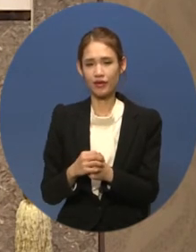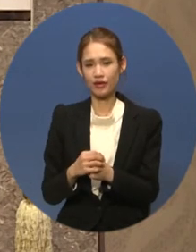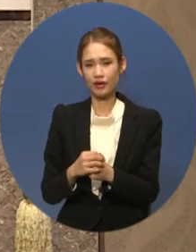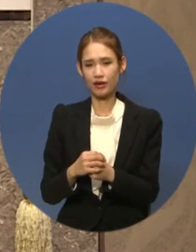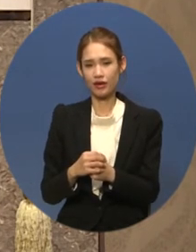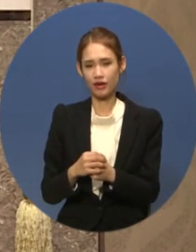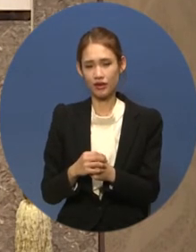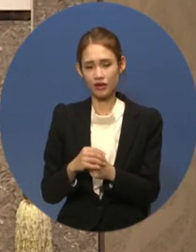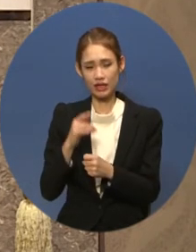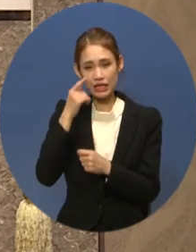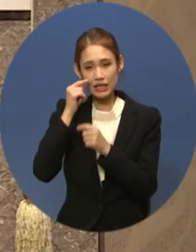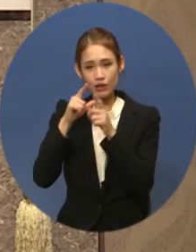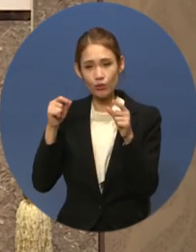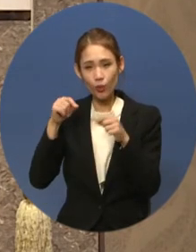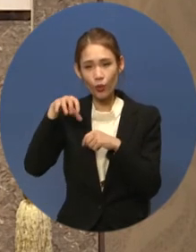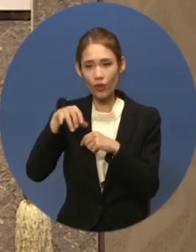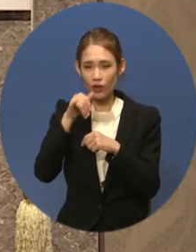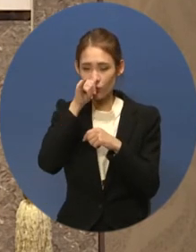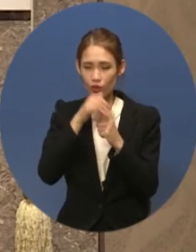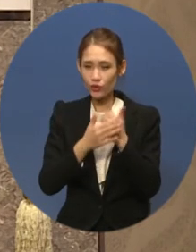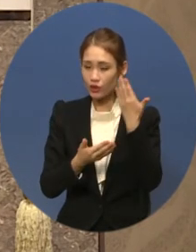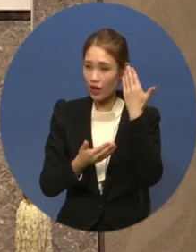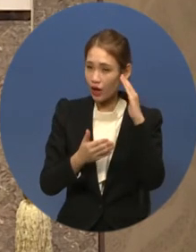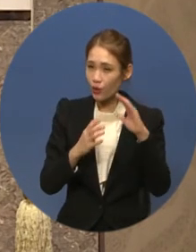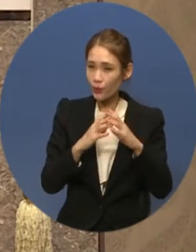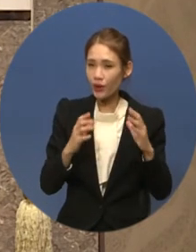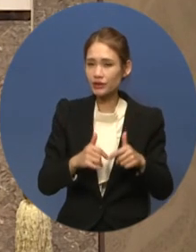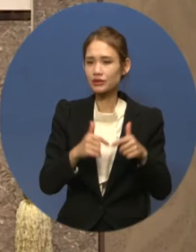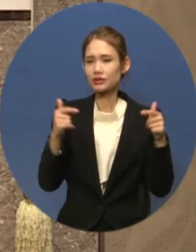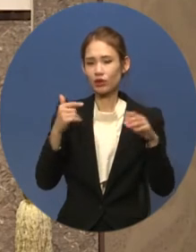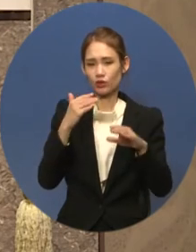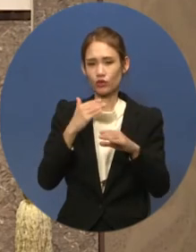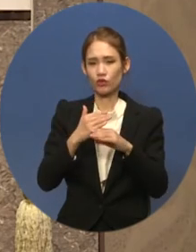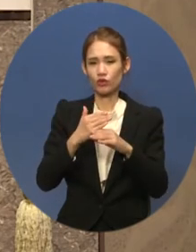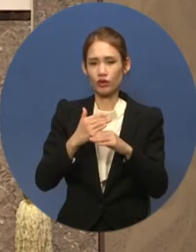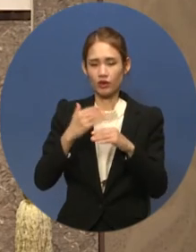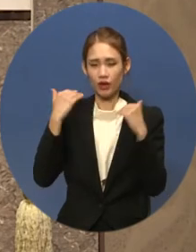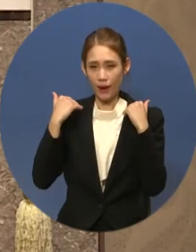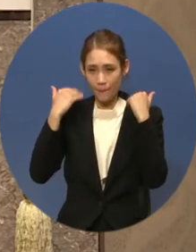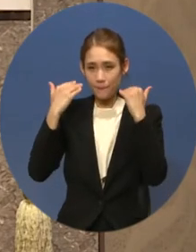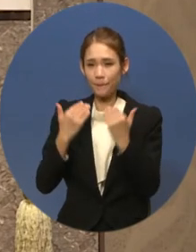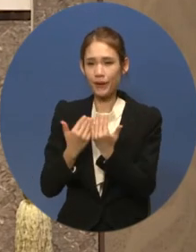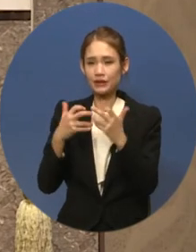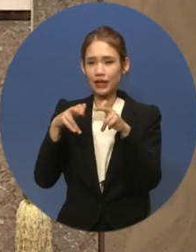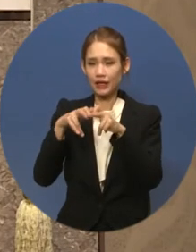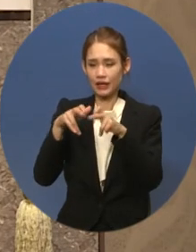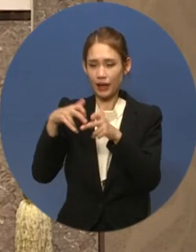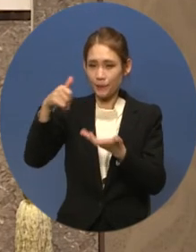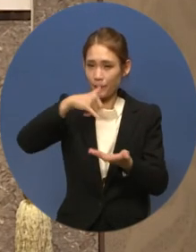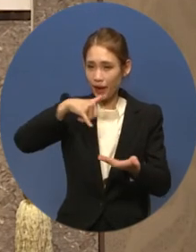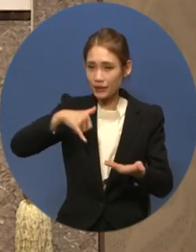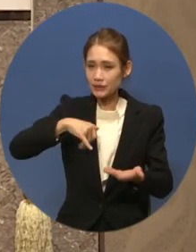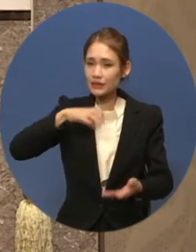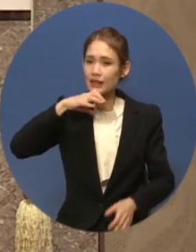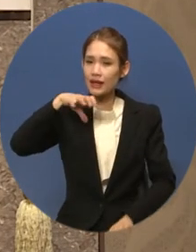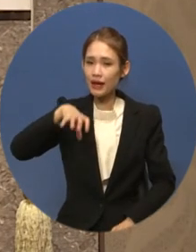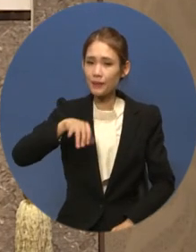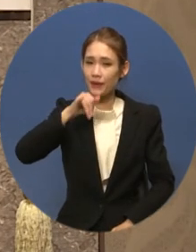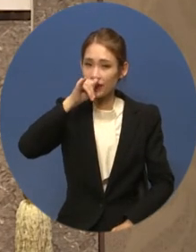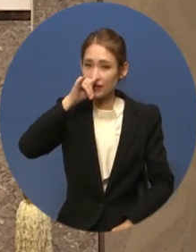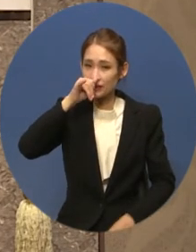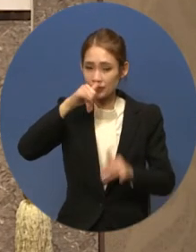일본에도 있고 우리나라에도 최근에 많이 생기고 있는데 발달장애 바리스타 친구들이 운영하는 답해 가 있습니다